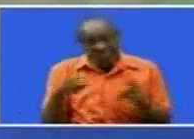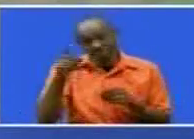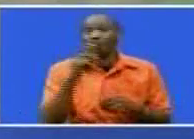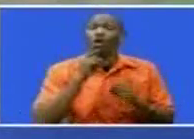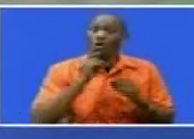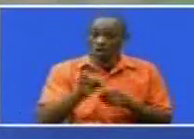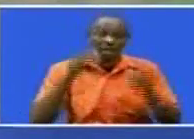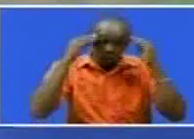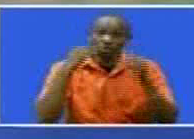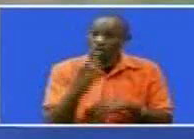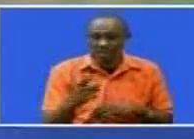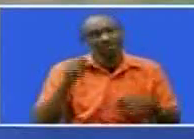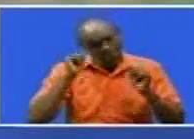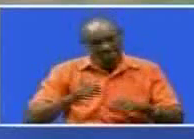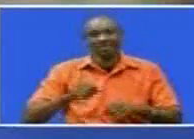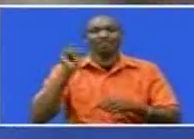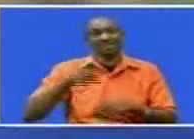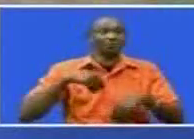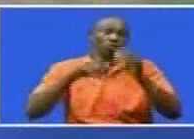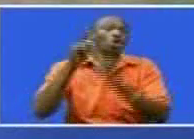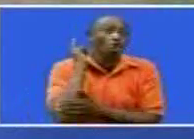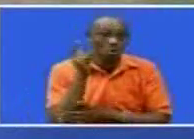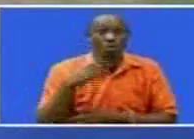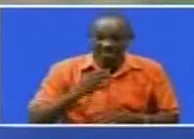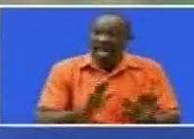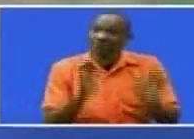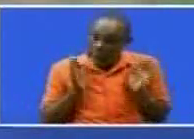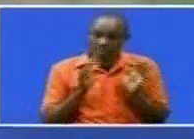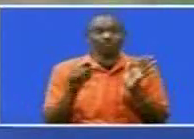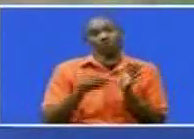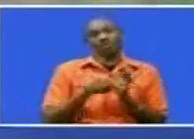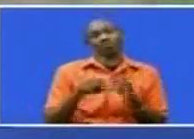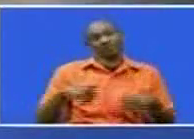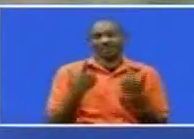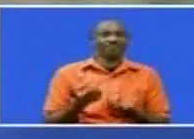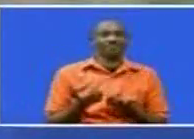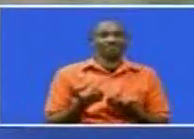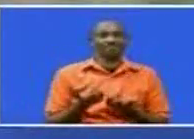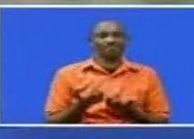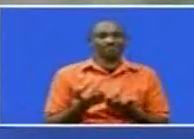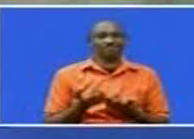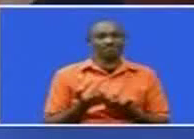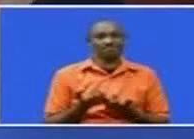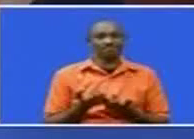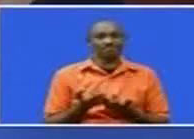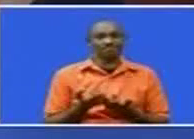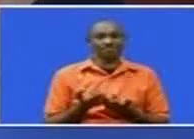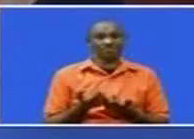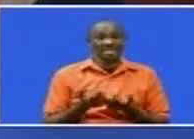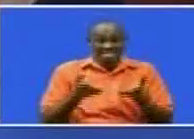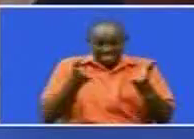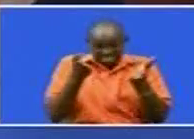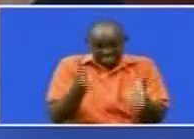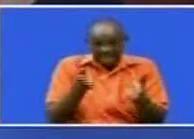tusiwepo, hatuna budi kufuata sheria zao, kwa sababu tunajiepusha ili kukaa mbali na hiyo sheria walizotoa. Ikiwa sasa